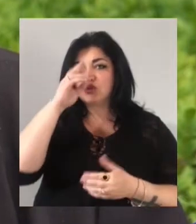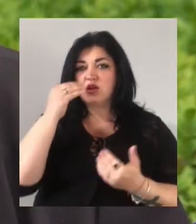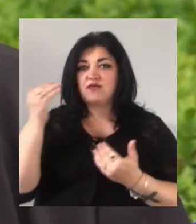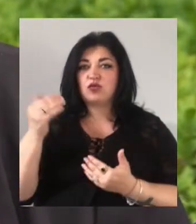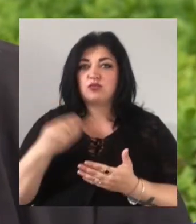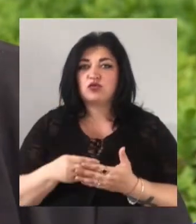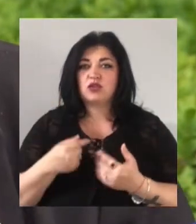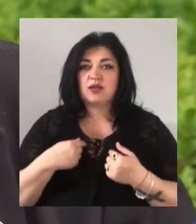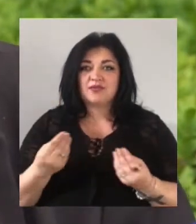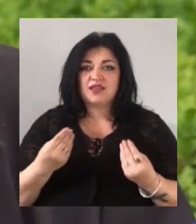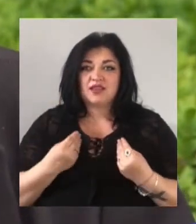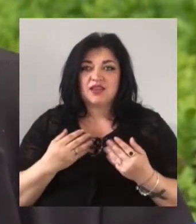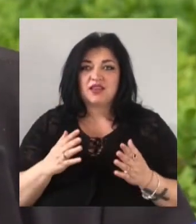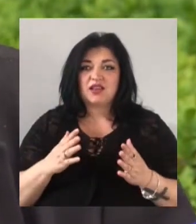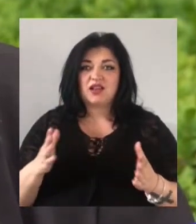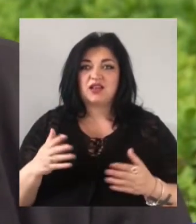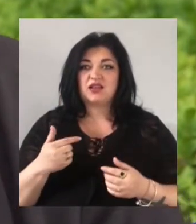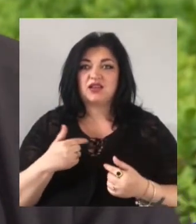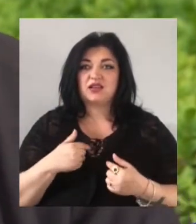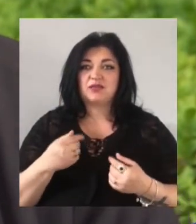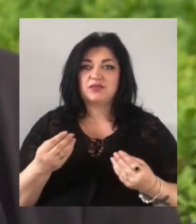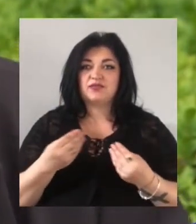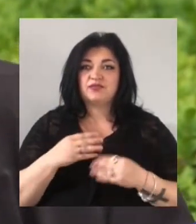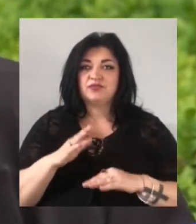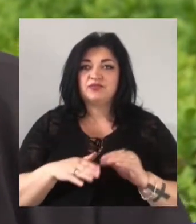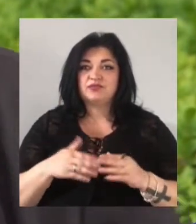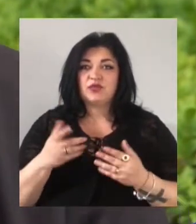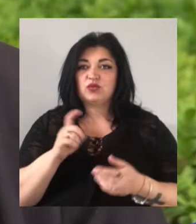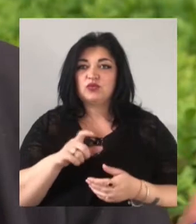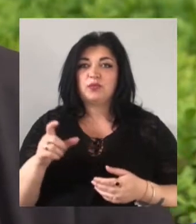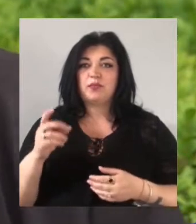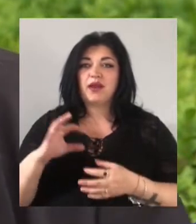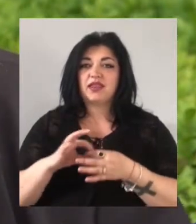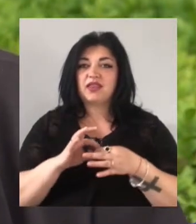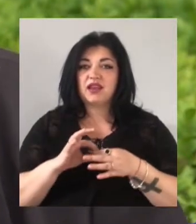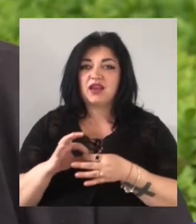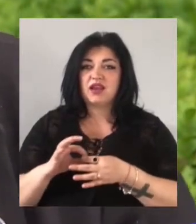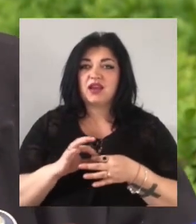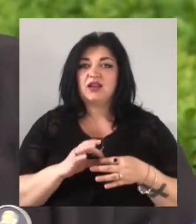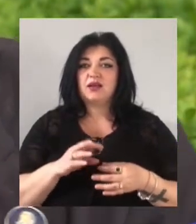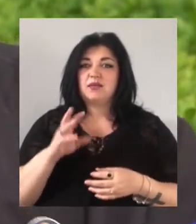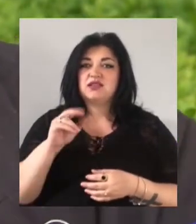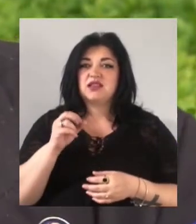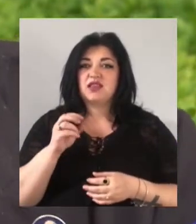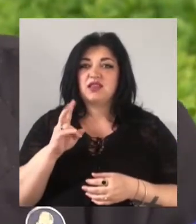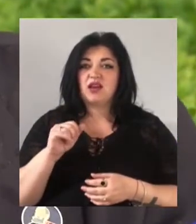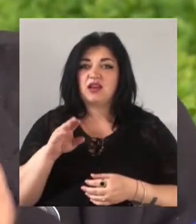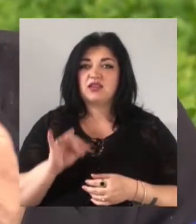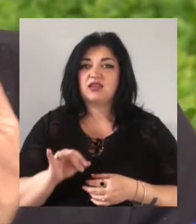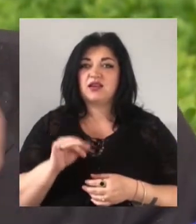дали, нам їх дали друзі, нам їх дали партнери, нам їх дали меценати. І ми